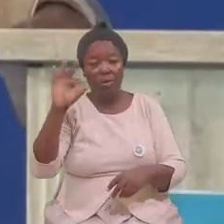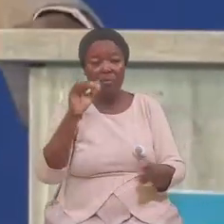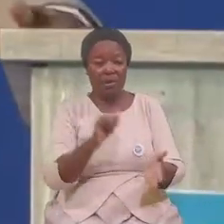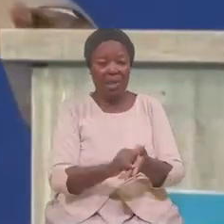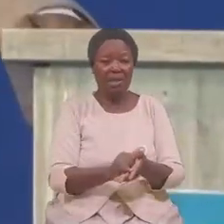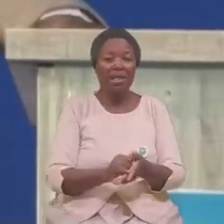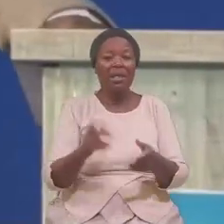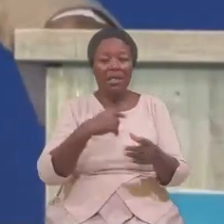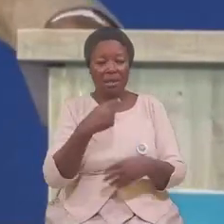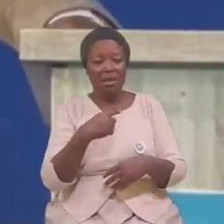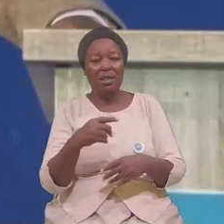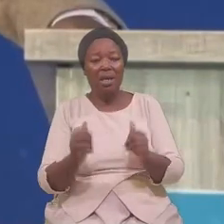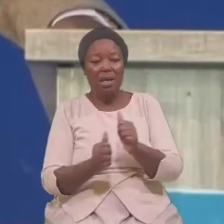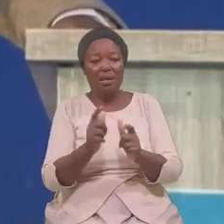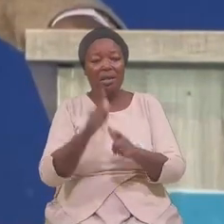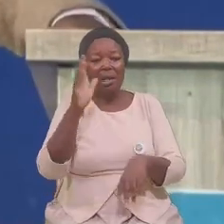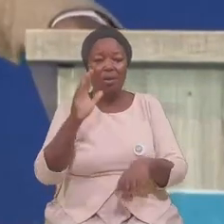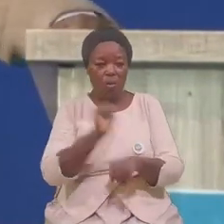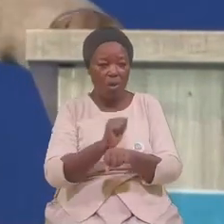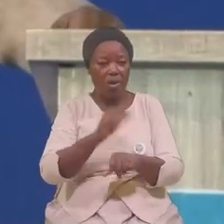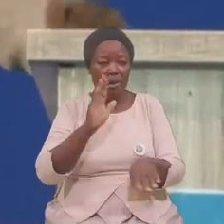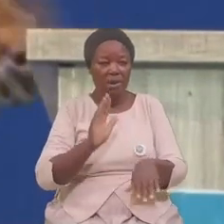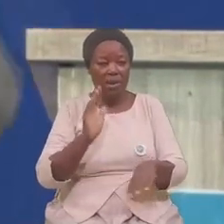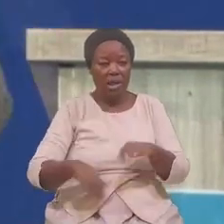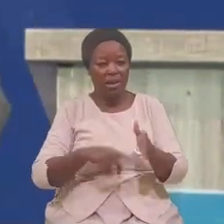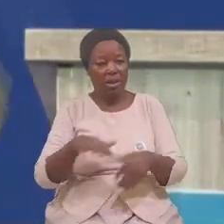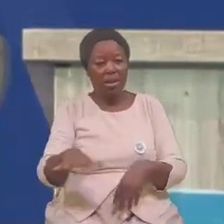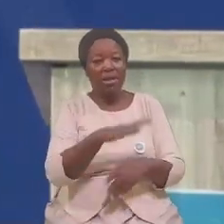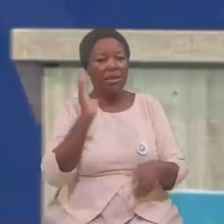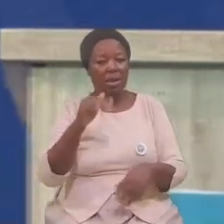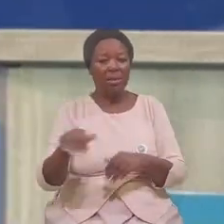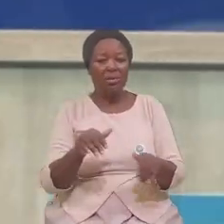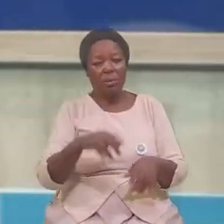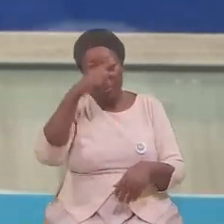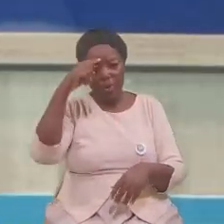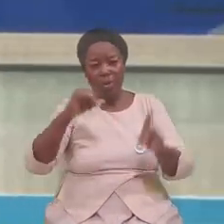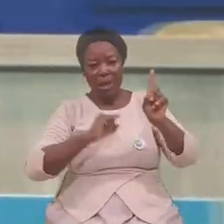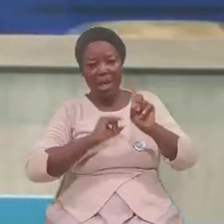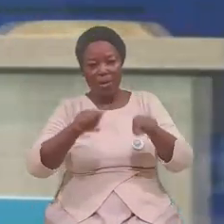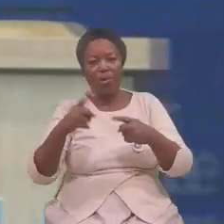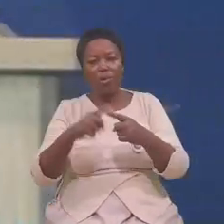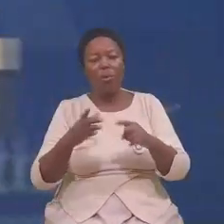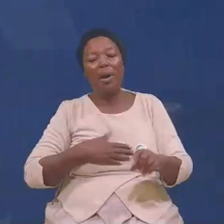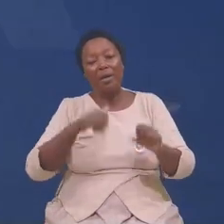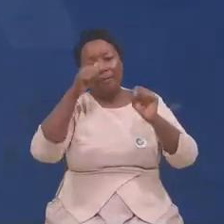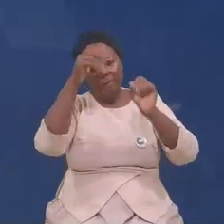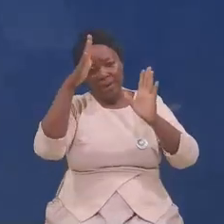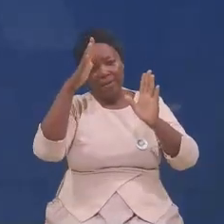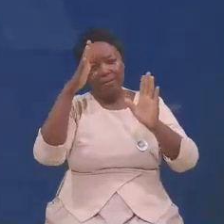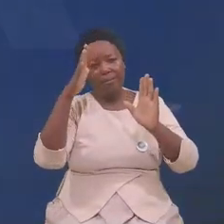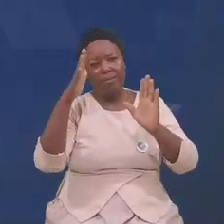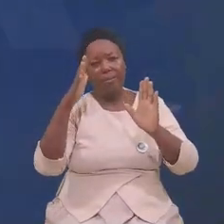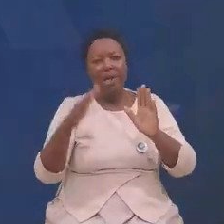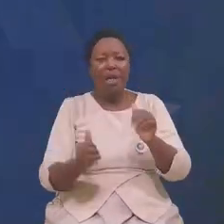aidez. Il en fera de plus grandes. Parce que je m'en vais au Père. Les plus